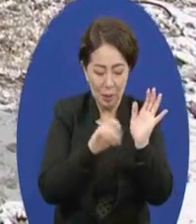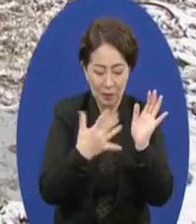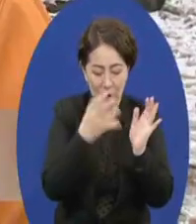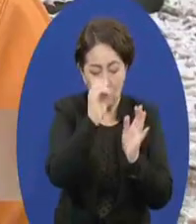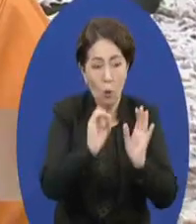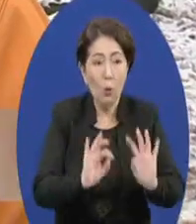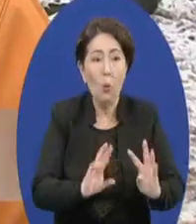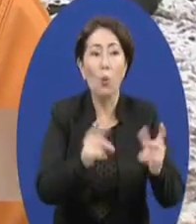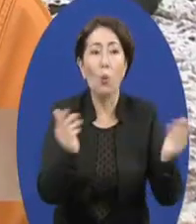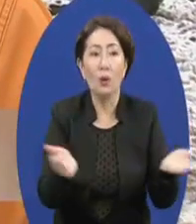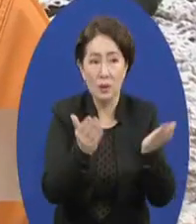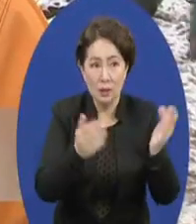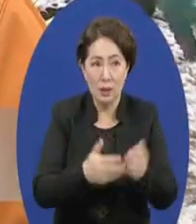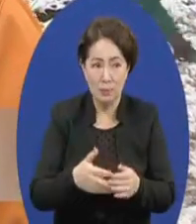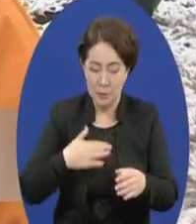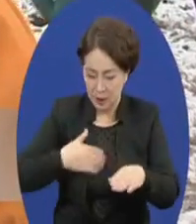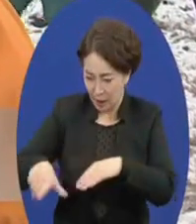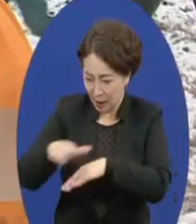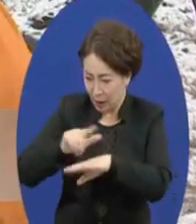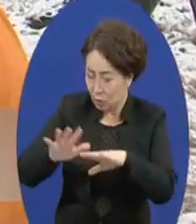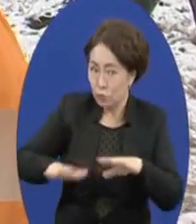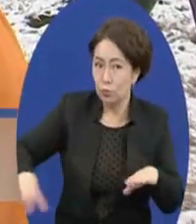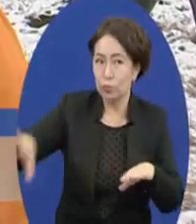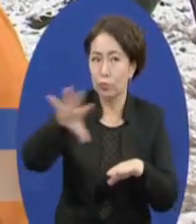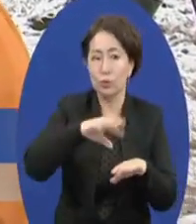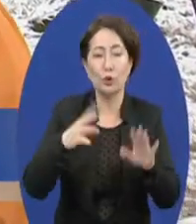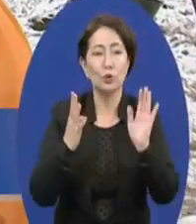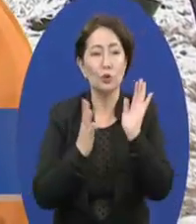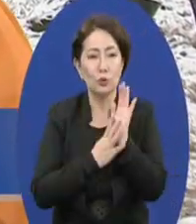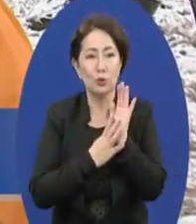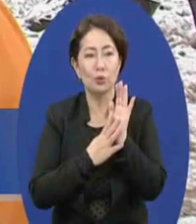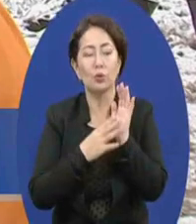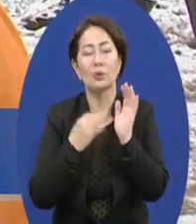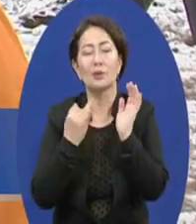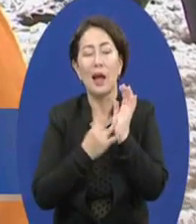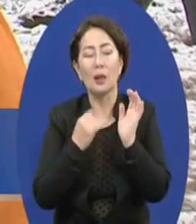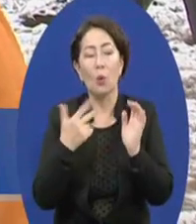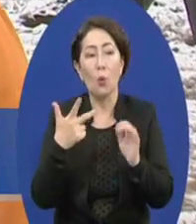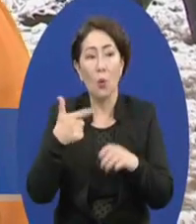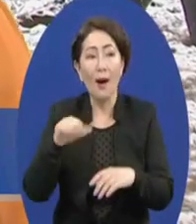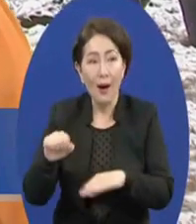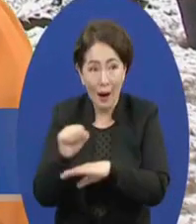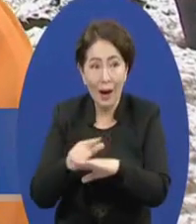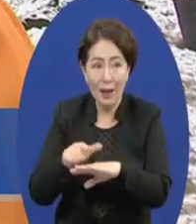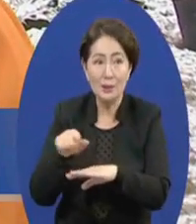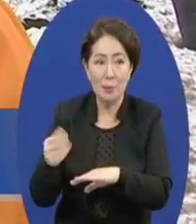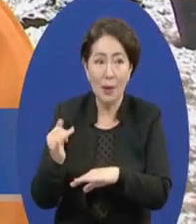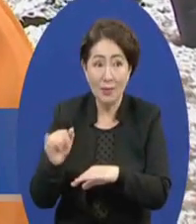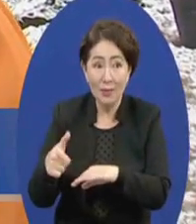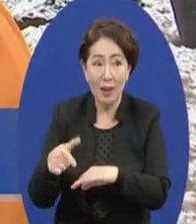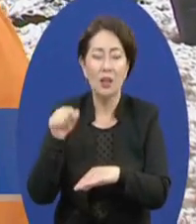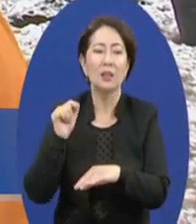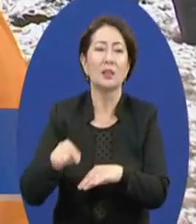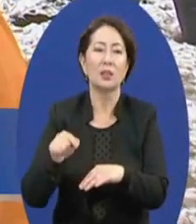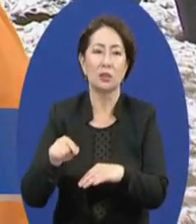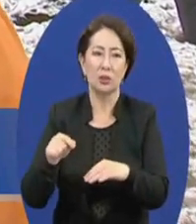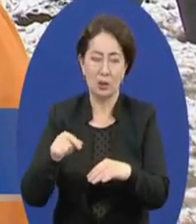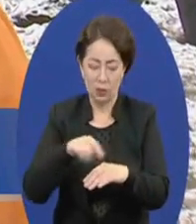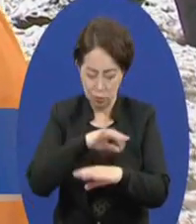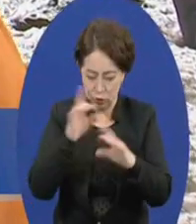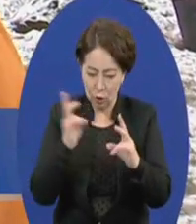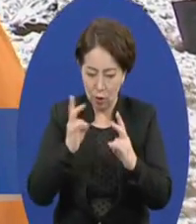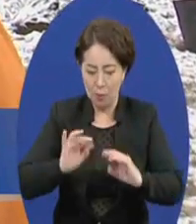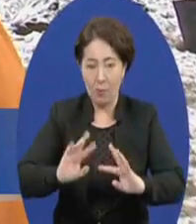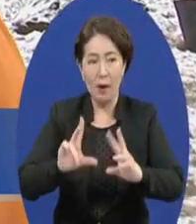төлчихжээ. Манай газар нутгийн өөрөө 973 га, үүний 183 га дээр нь болохоор яг одоогийн байдлаар тогтмол бүтээн байгуулалт